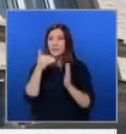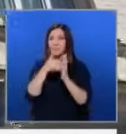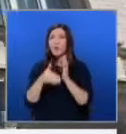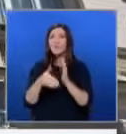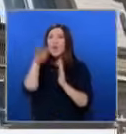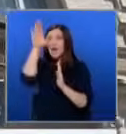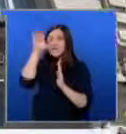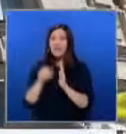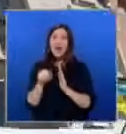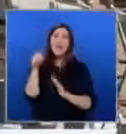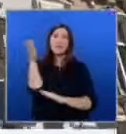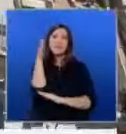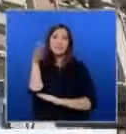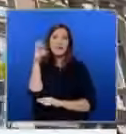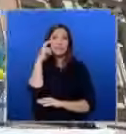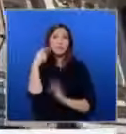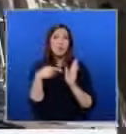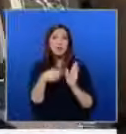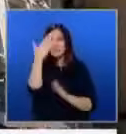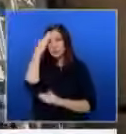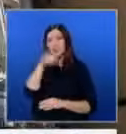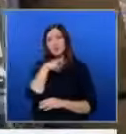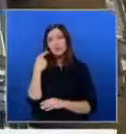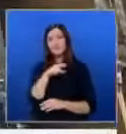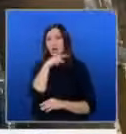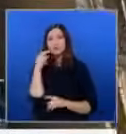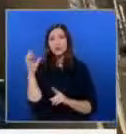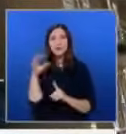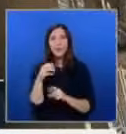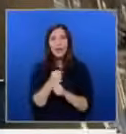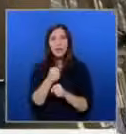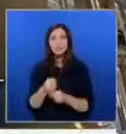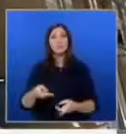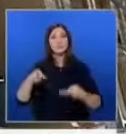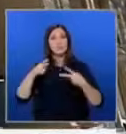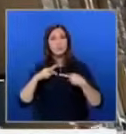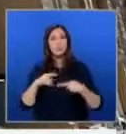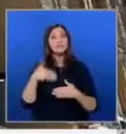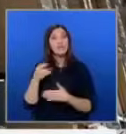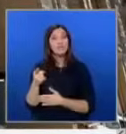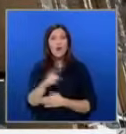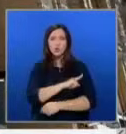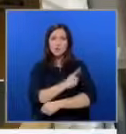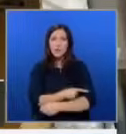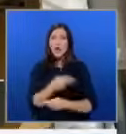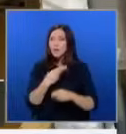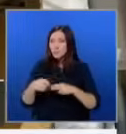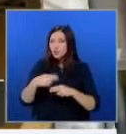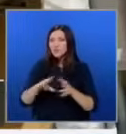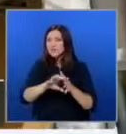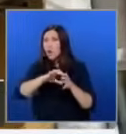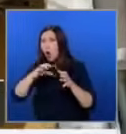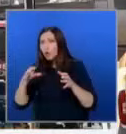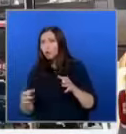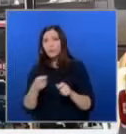Наполовина свалените знамена в Киев засвидетелстват почет към жертвите на руската атака. Работата по възстановяването след нея е усилена. Разчистват се